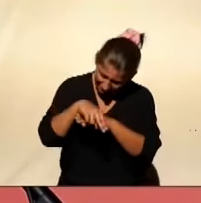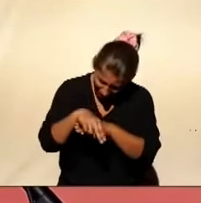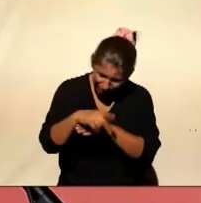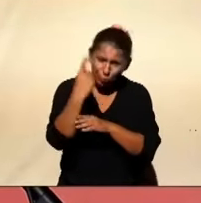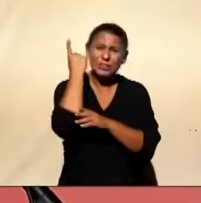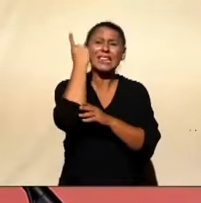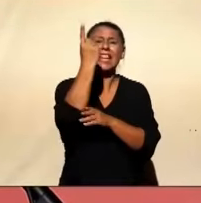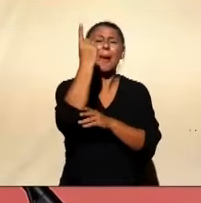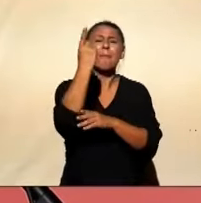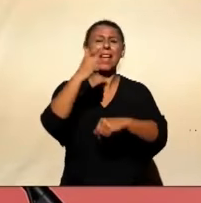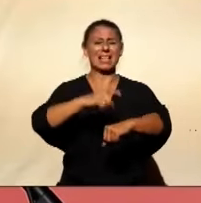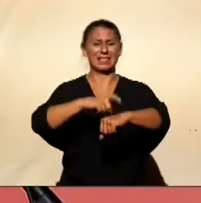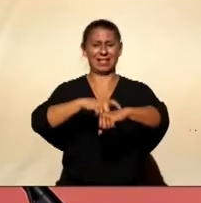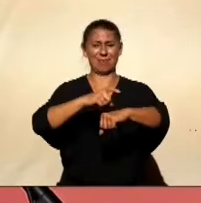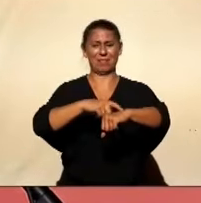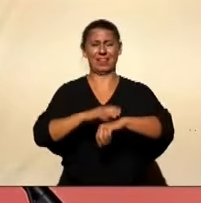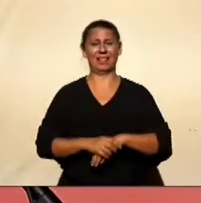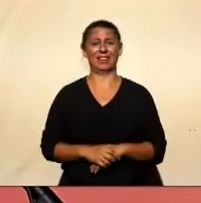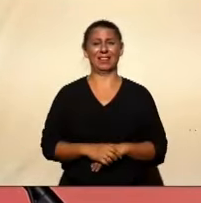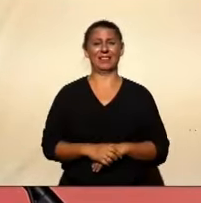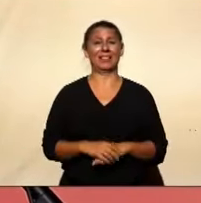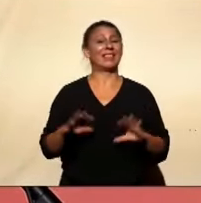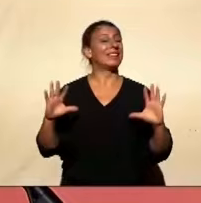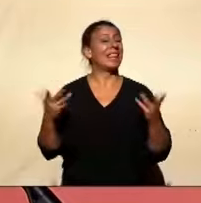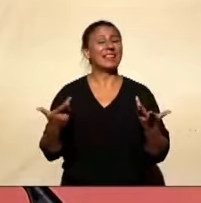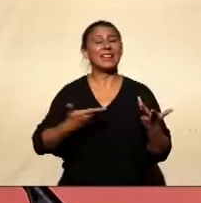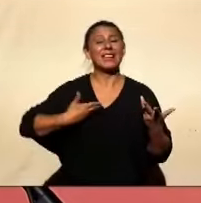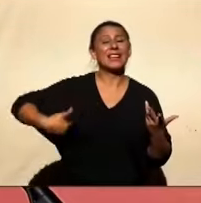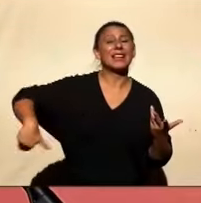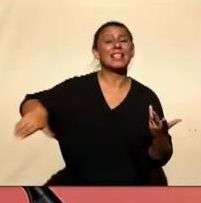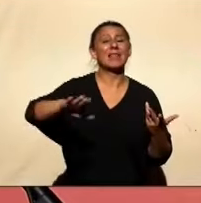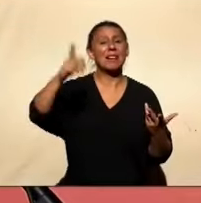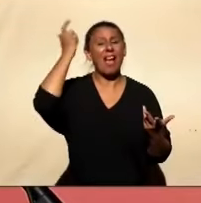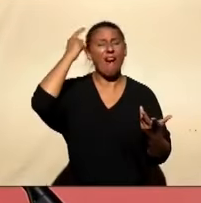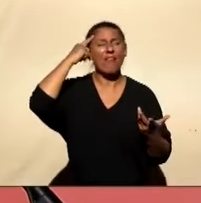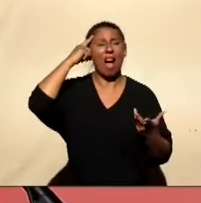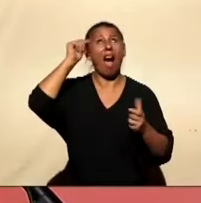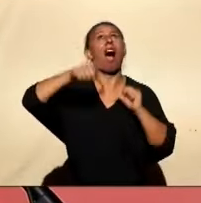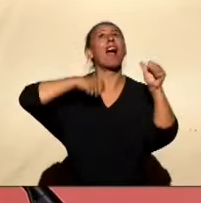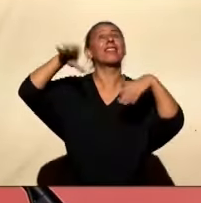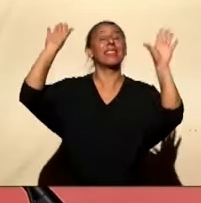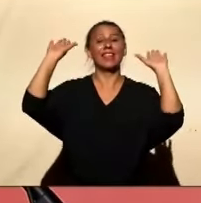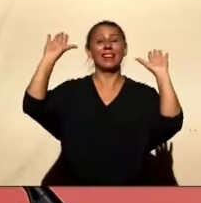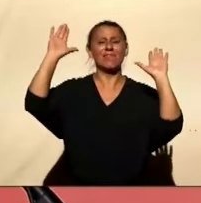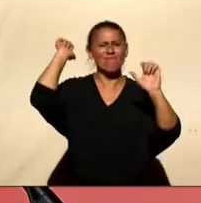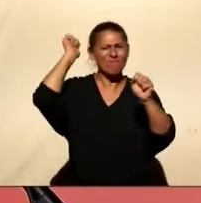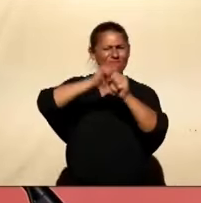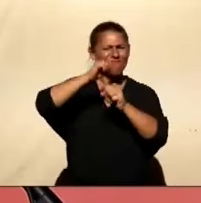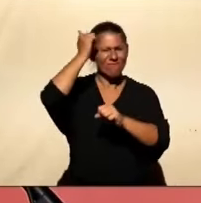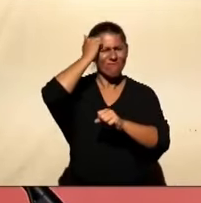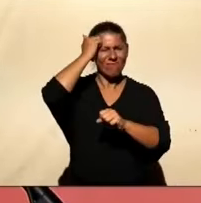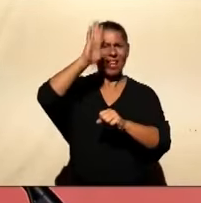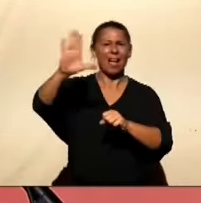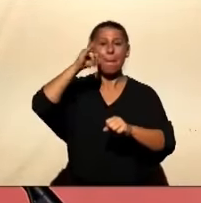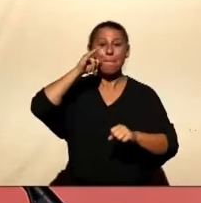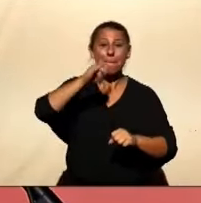μια στιγμή, γιατί είμαστε αγύριστα κεφάλια και θα στέλνουμε